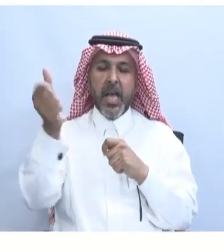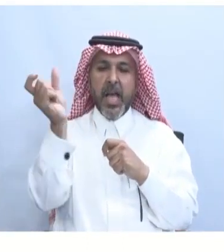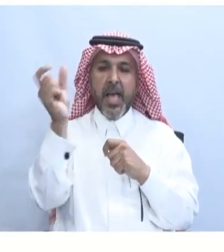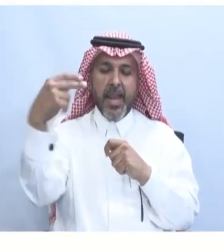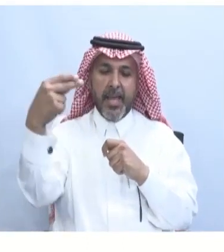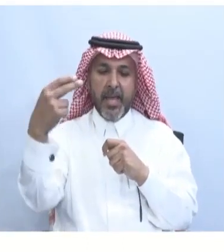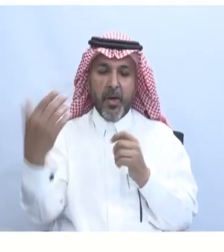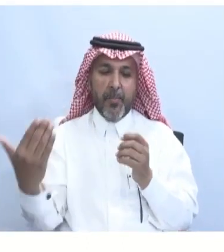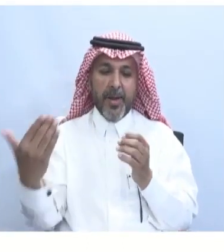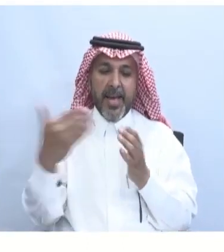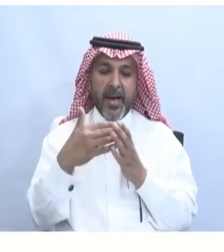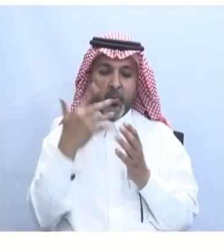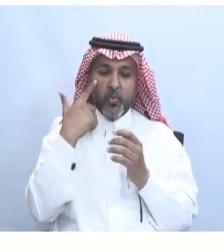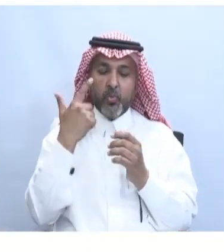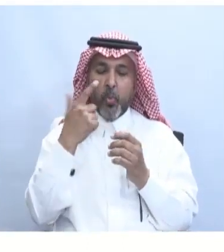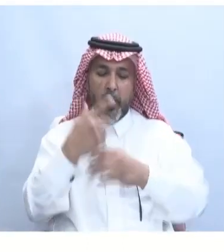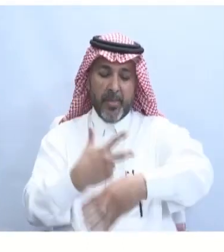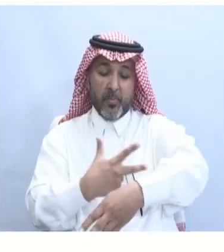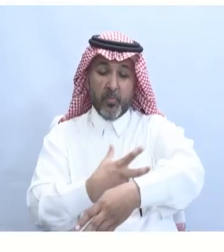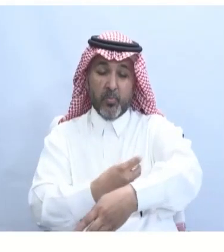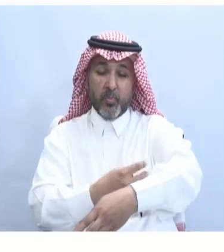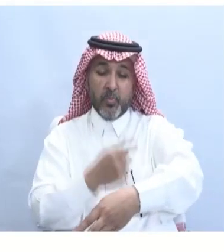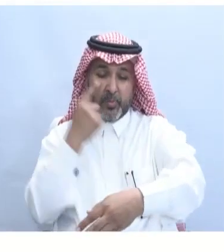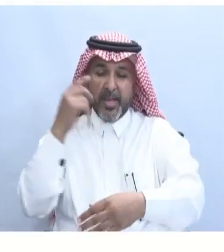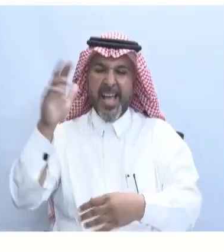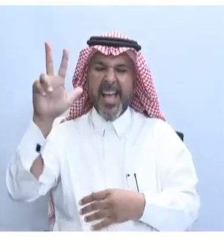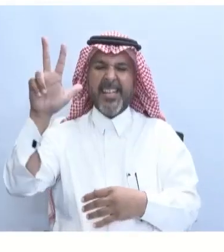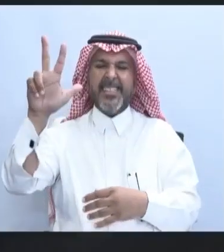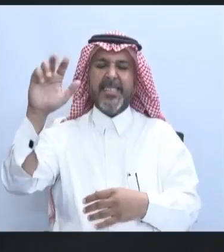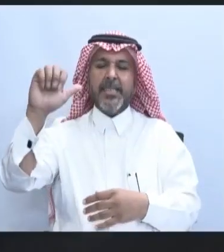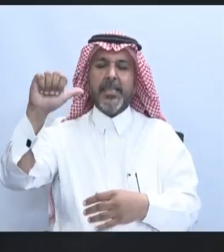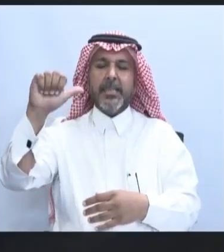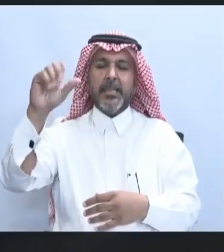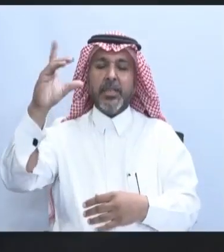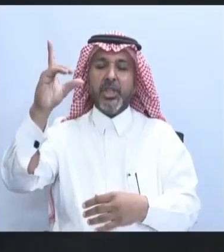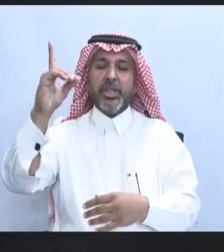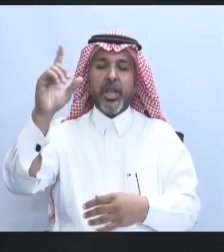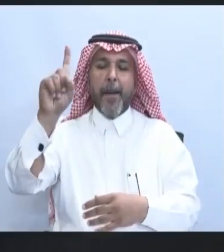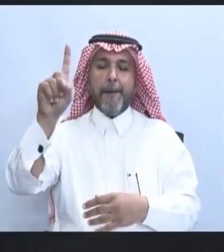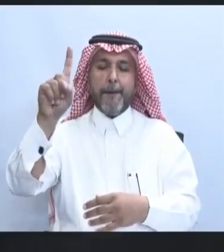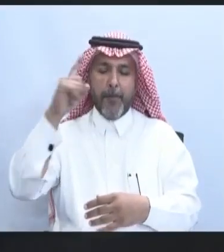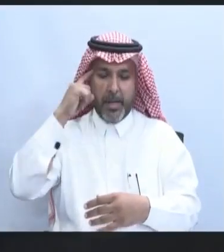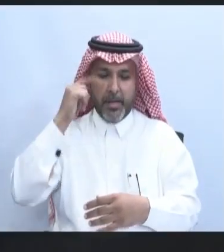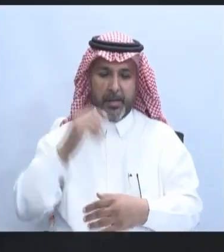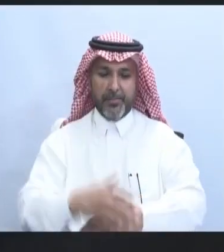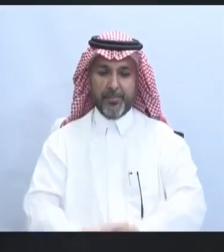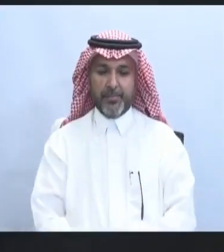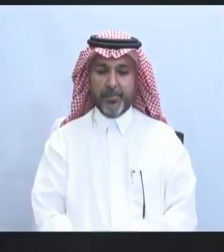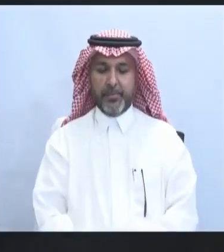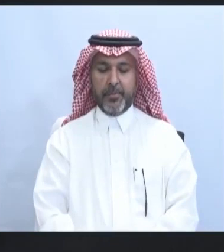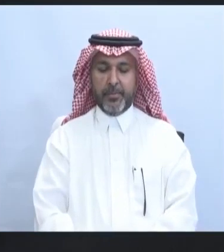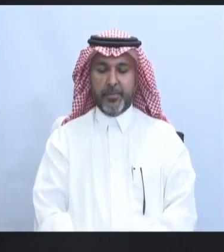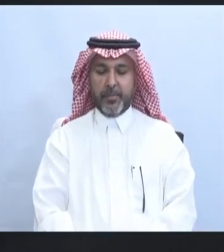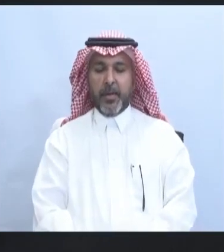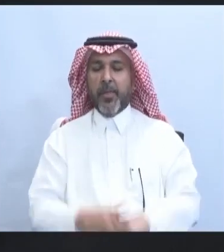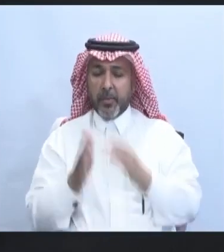حتى امتدت في عهد كلا من في العهد النبوي وفي العهد الرائع الخلفاء الراشدين وفي من